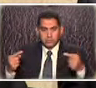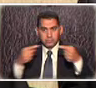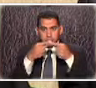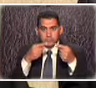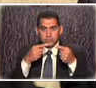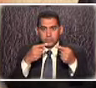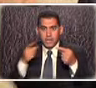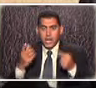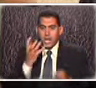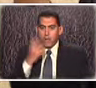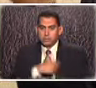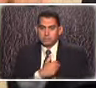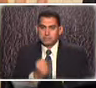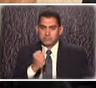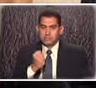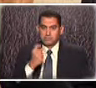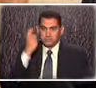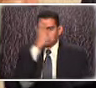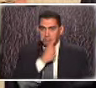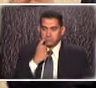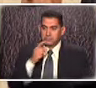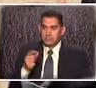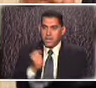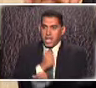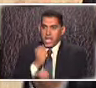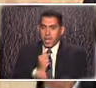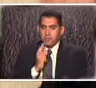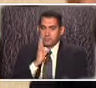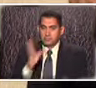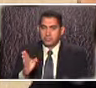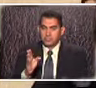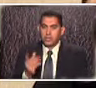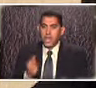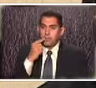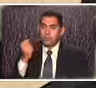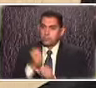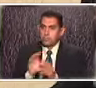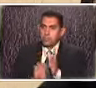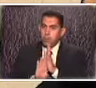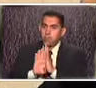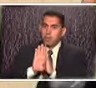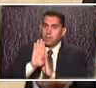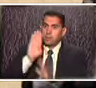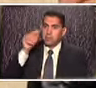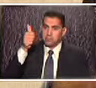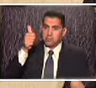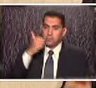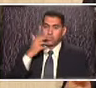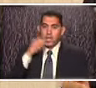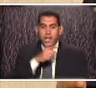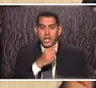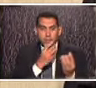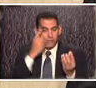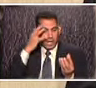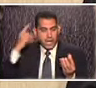الواقعيه الجافه القاسيه والتي يرى البعض انها تحقق انجازات وانها اكثر عمليه من